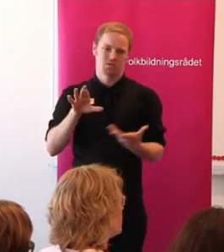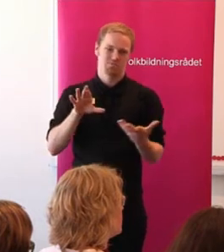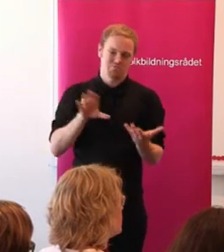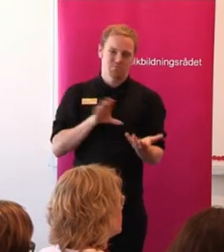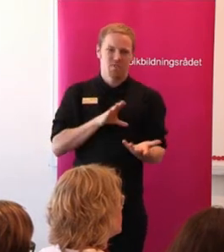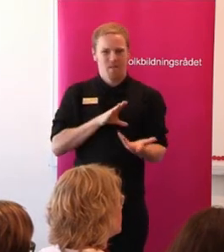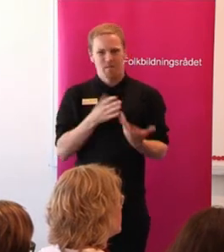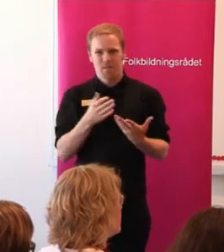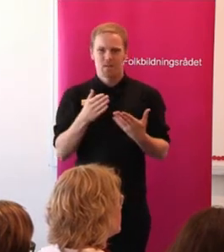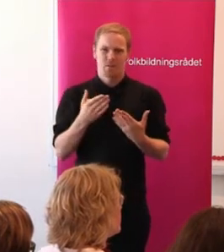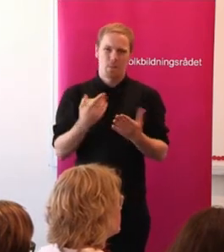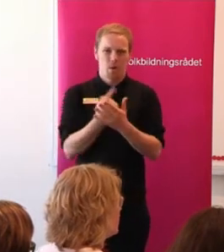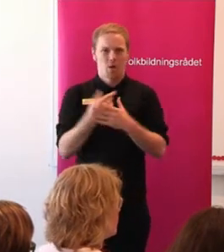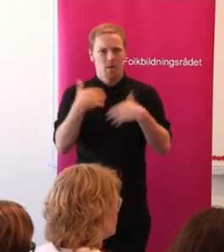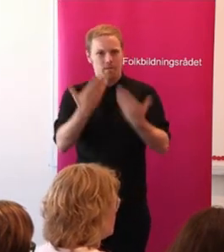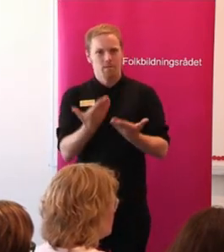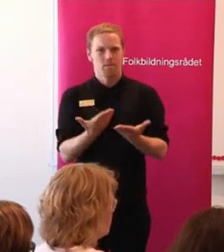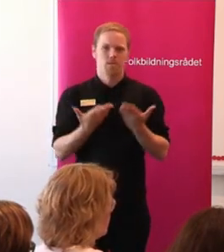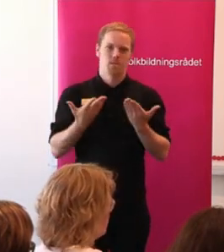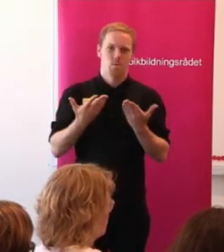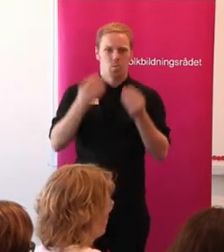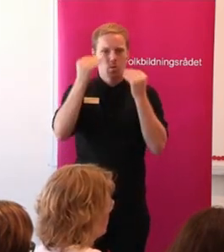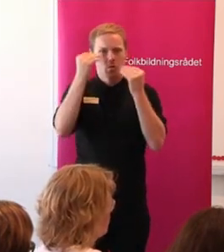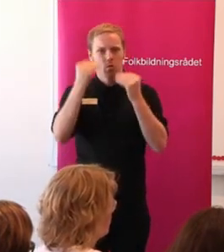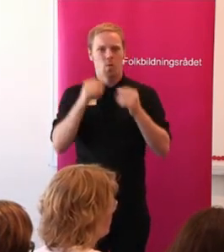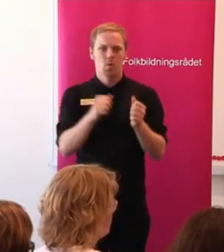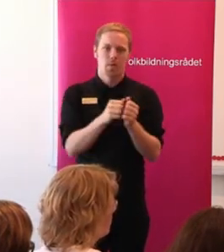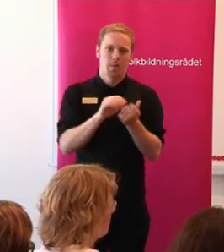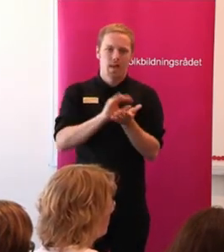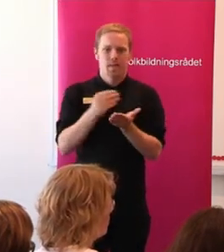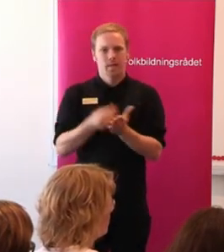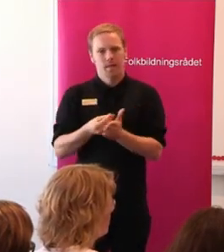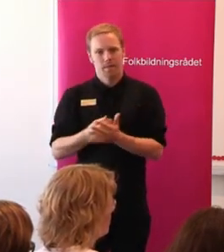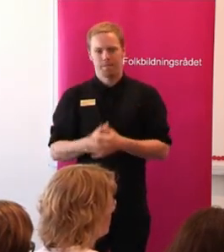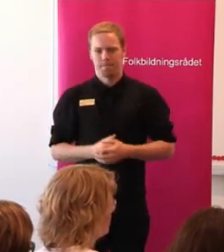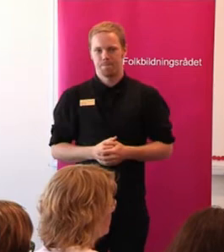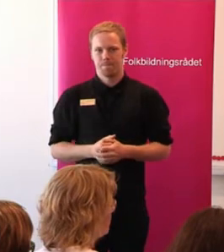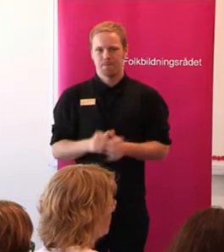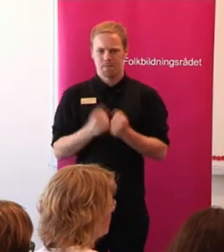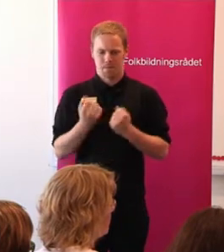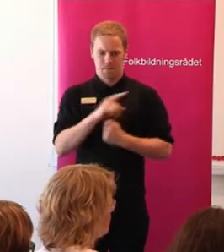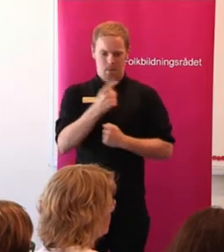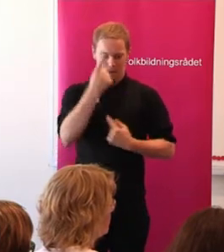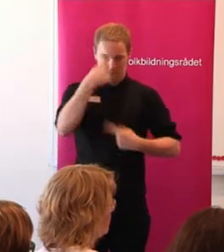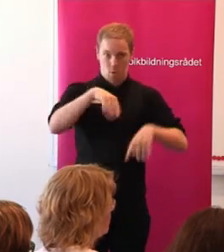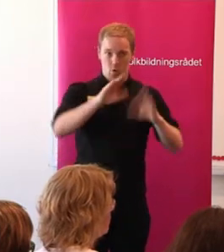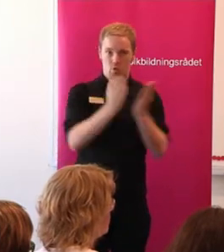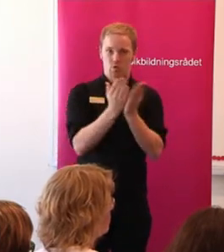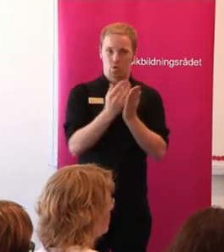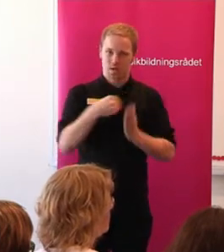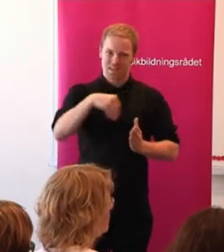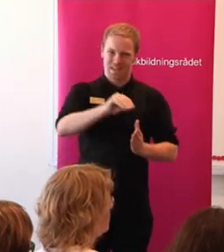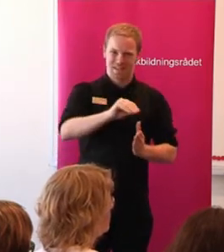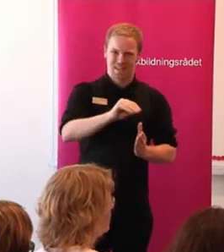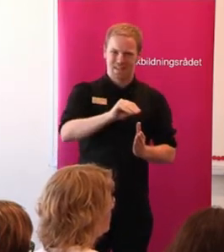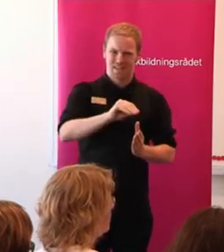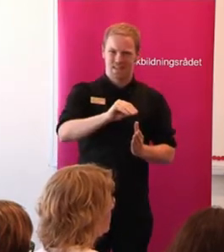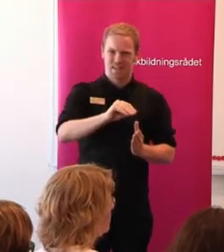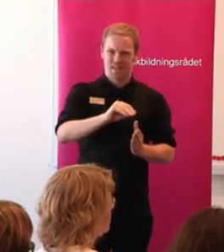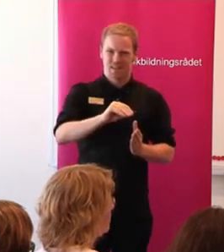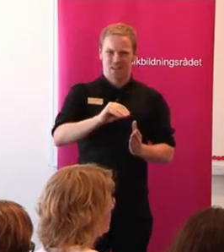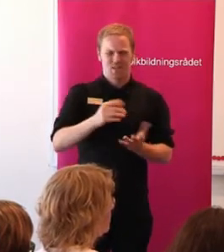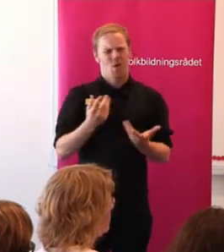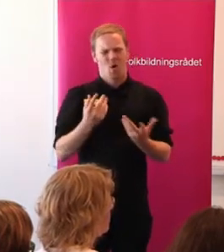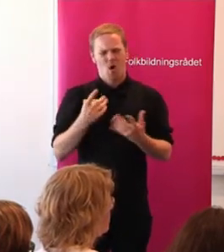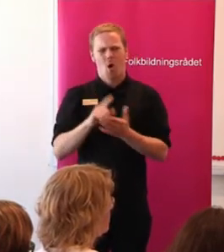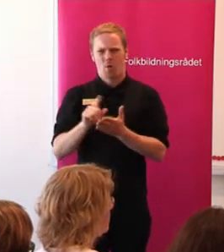studiemedelsmöjlighet. När folkhögskolesatsningen kom, det var ju väldigt mycket snälla, kan inte jag få försöka